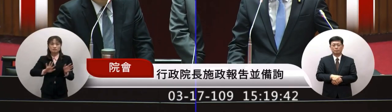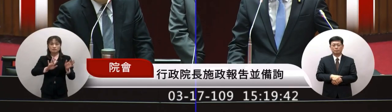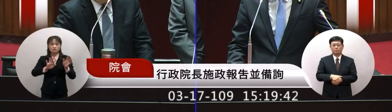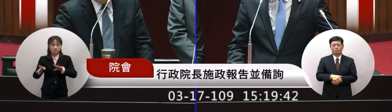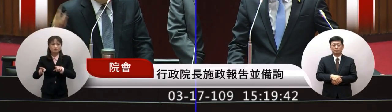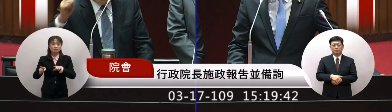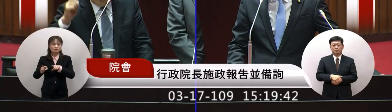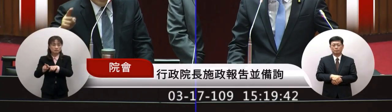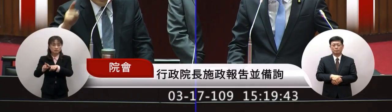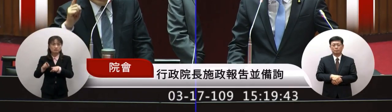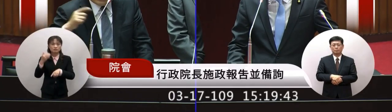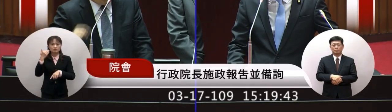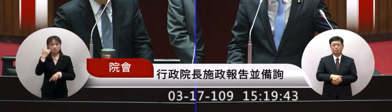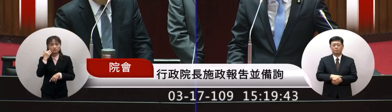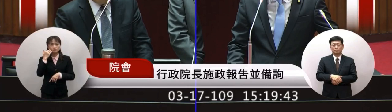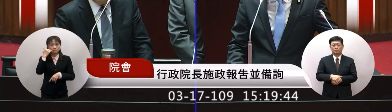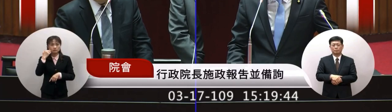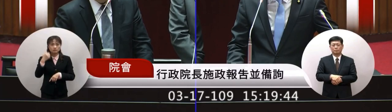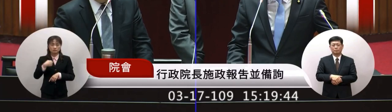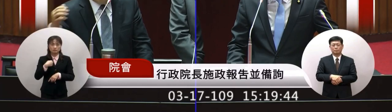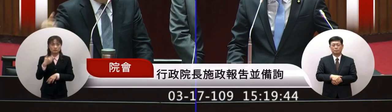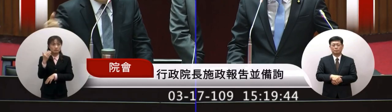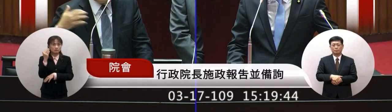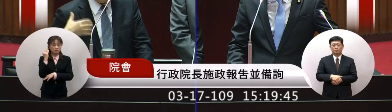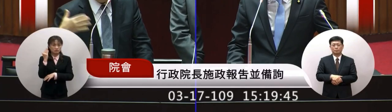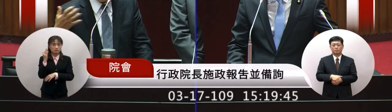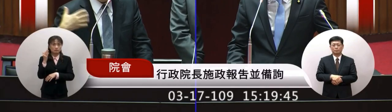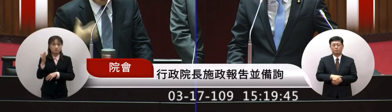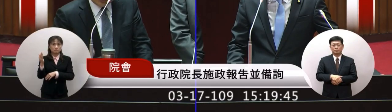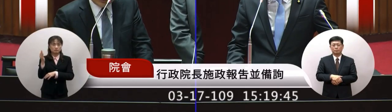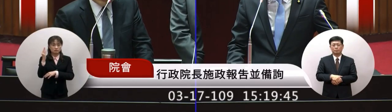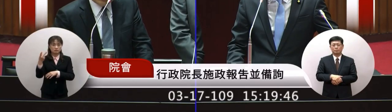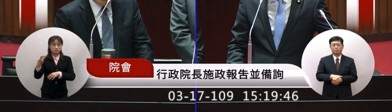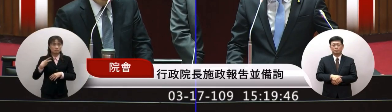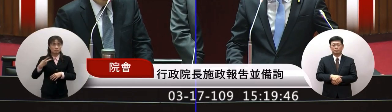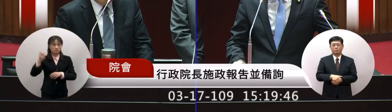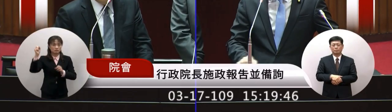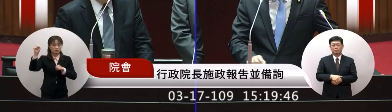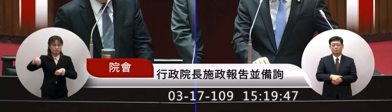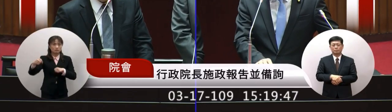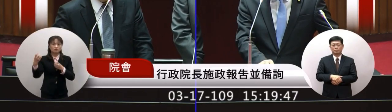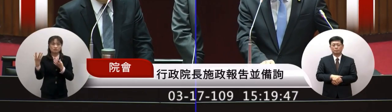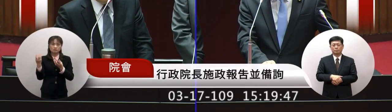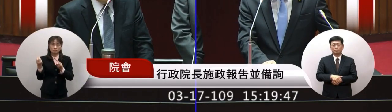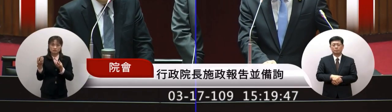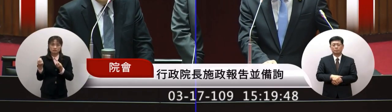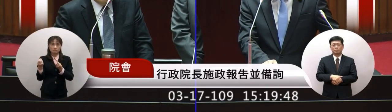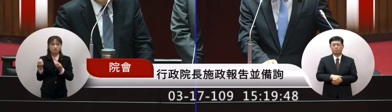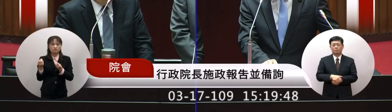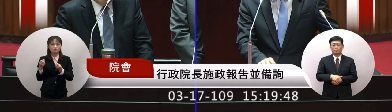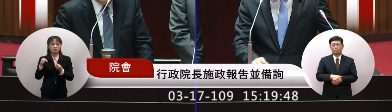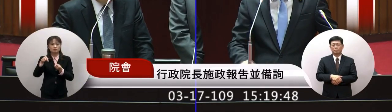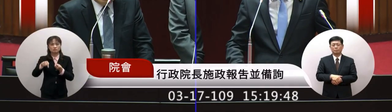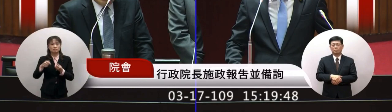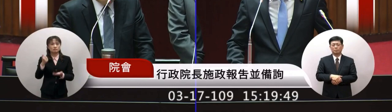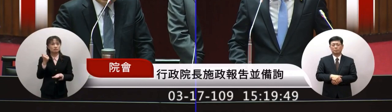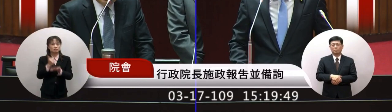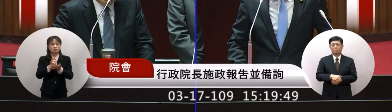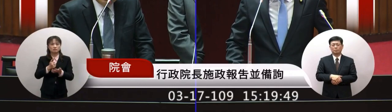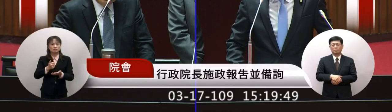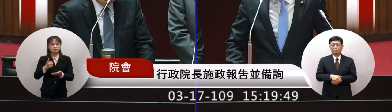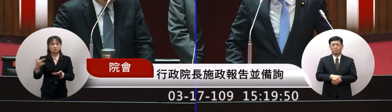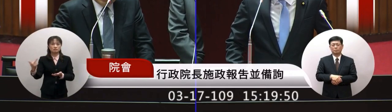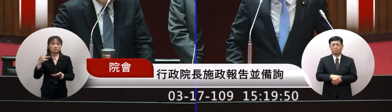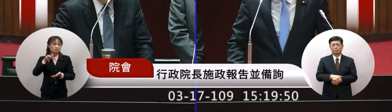情如果没有政府两边的政府同意，不可能飞机飞来飞